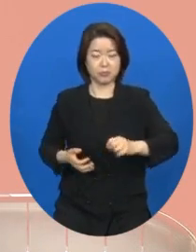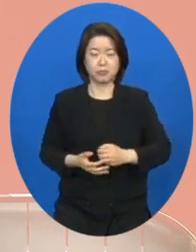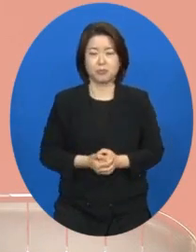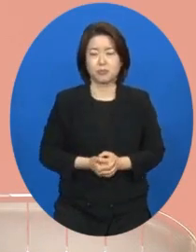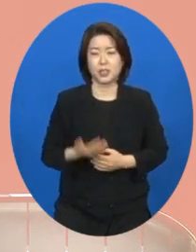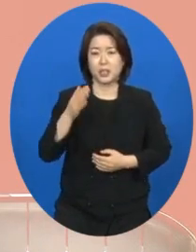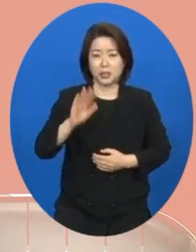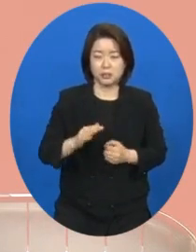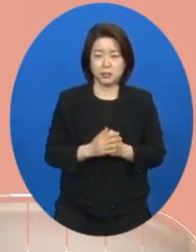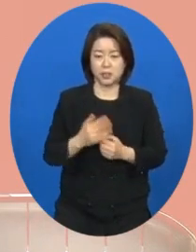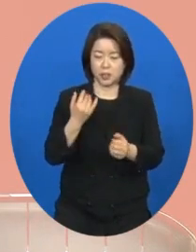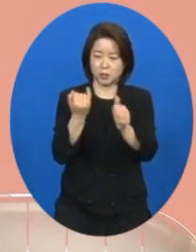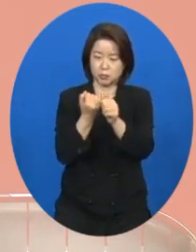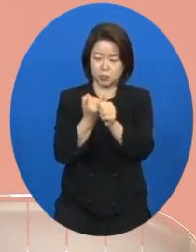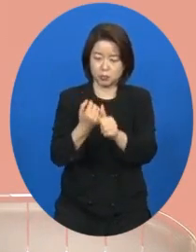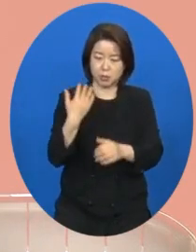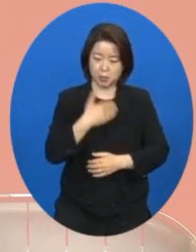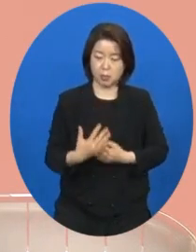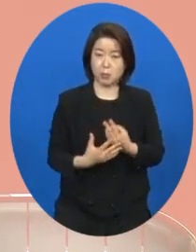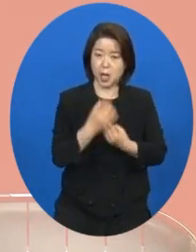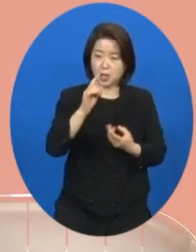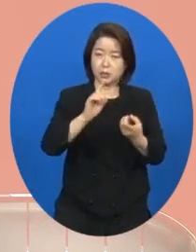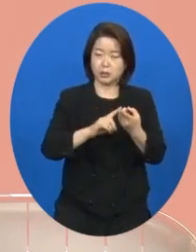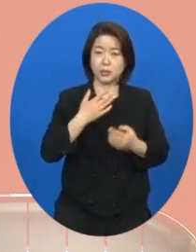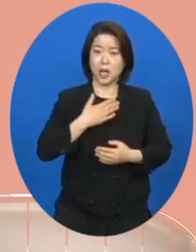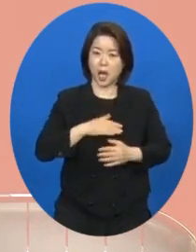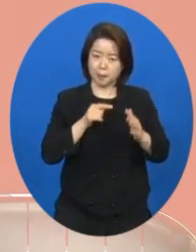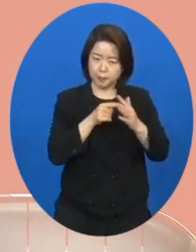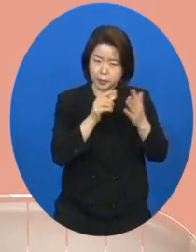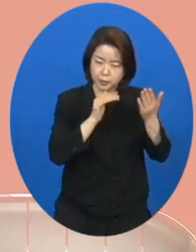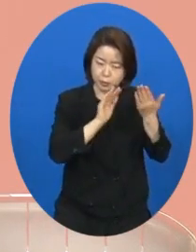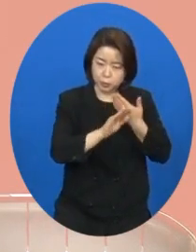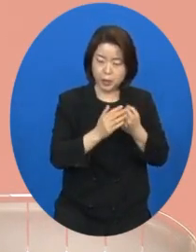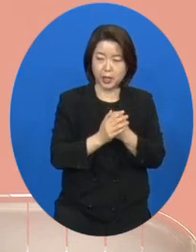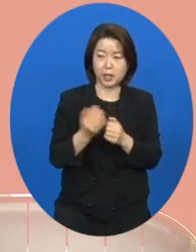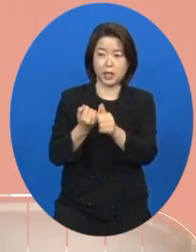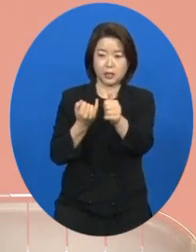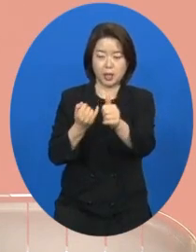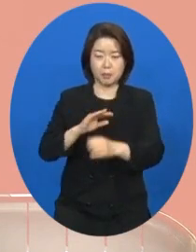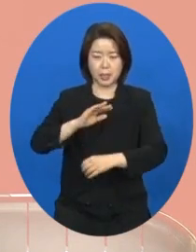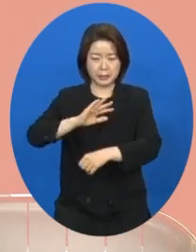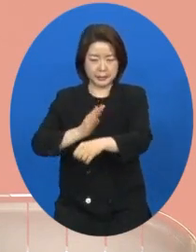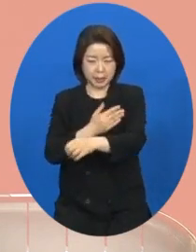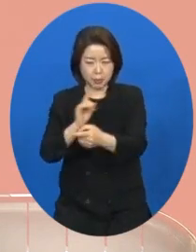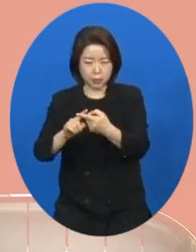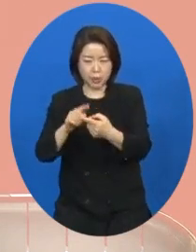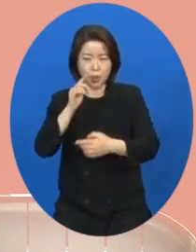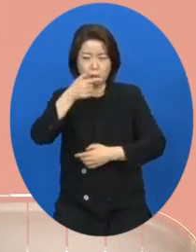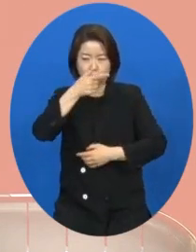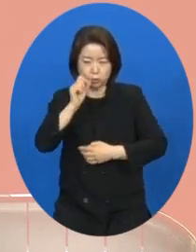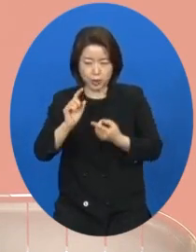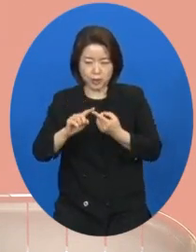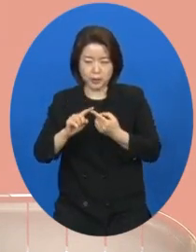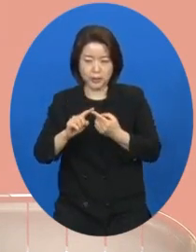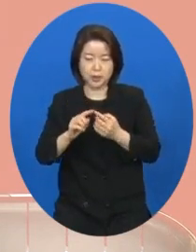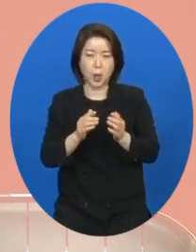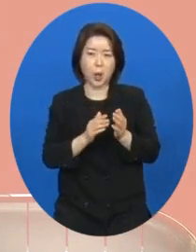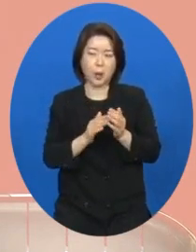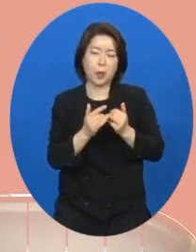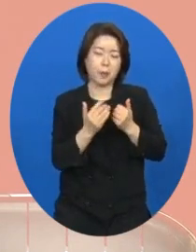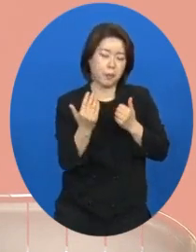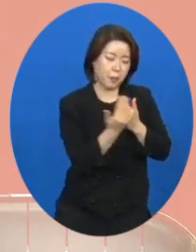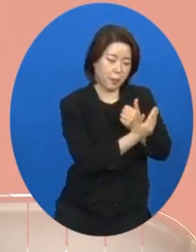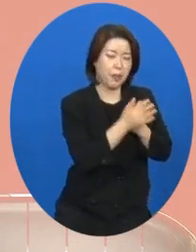그런데 부부가 한 몸인 것을 알고 나니 남편의 단점을 가려주게 되었습니다. 남편의 단점이